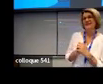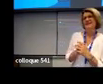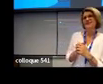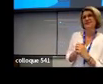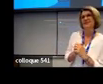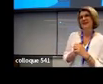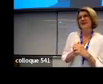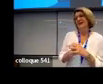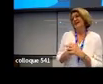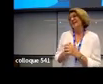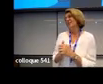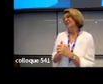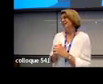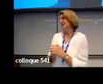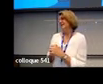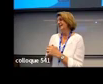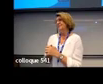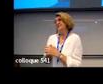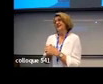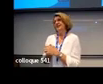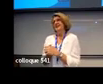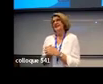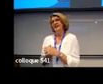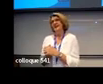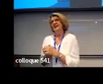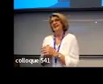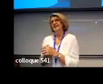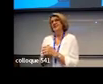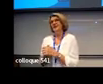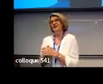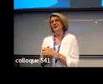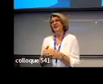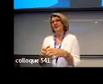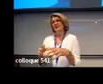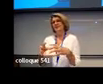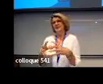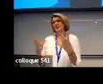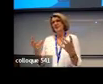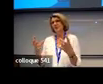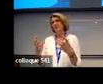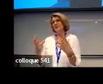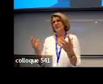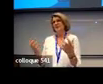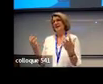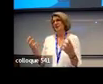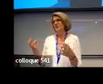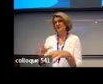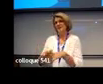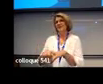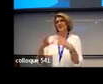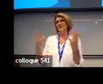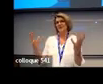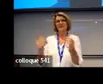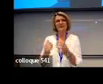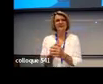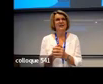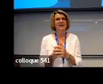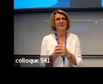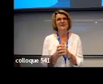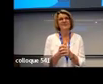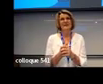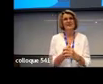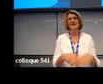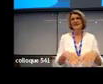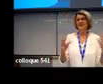et on passe à la suivante. Donc, c'est évidemment la façon dont Wikipédia a grossi et la façon dont elle